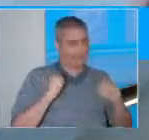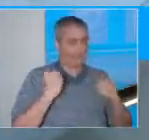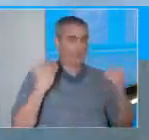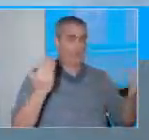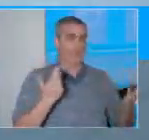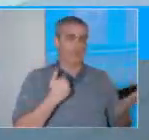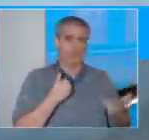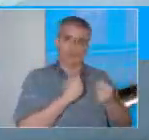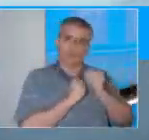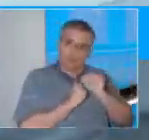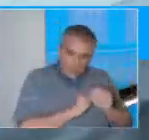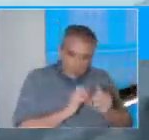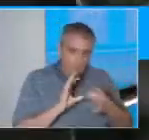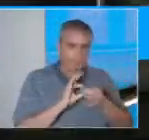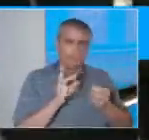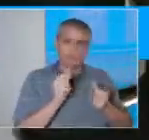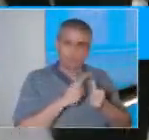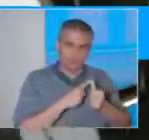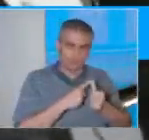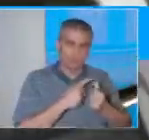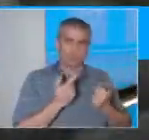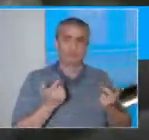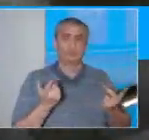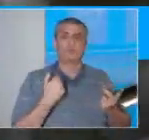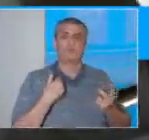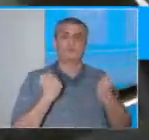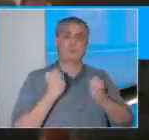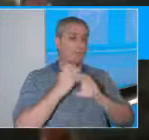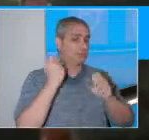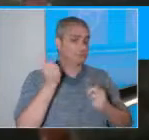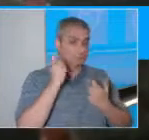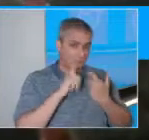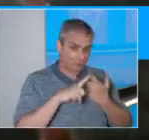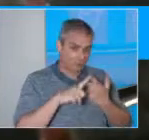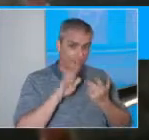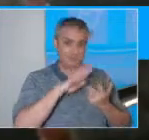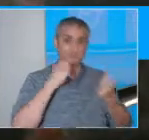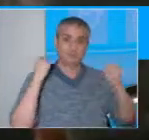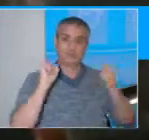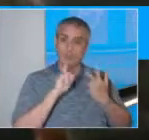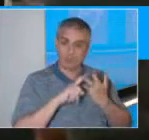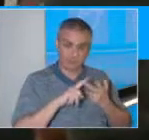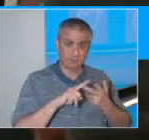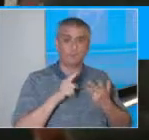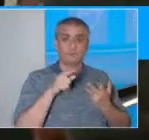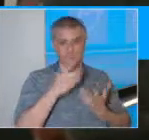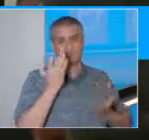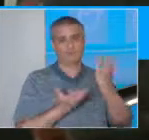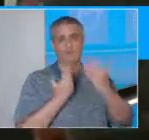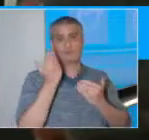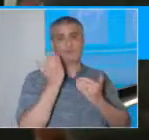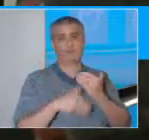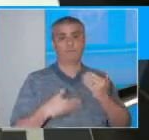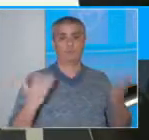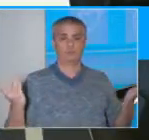בעד חוק הפונדקאות, ברית הזוגיות, נישואים אזרחיים, תחבורה ציבורית בשבת באזורים חילוניים, וזה ההבדל בסופו של